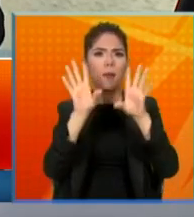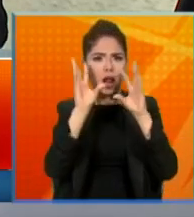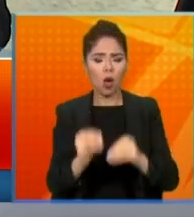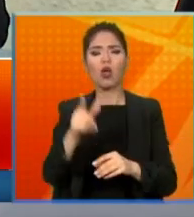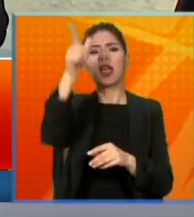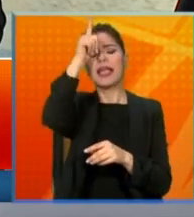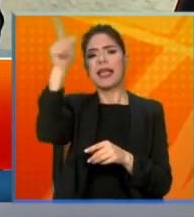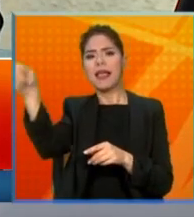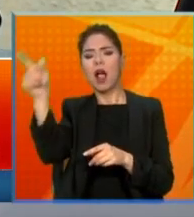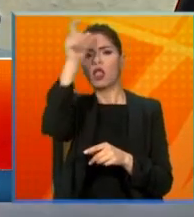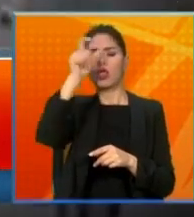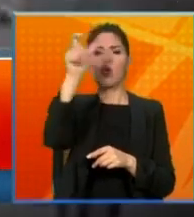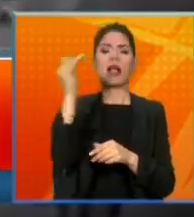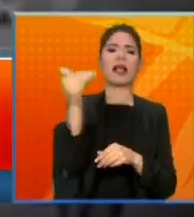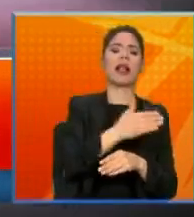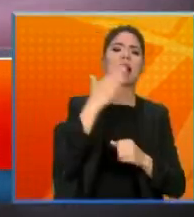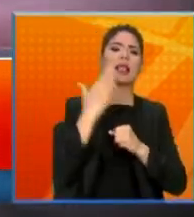giriş yasak.